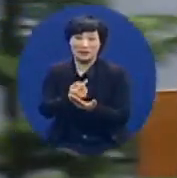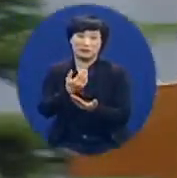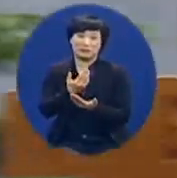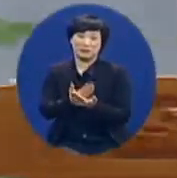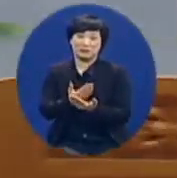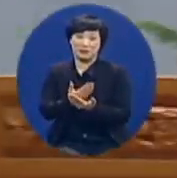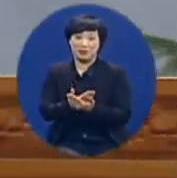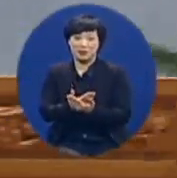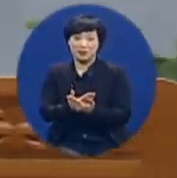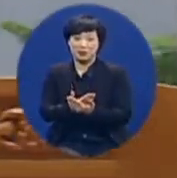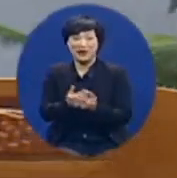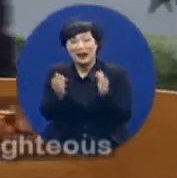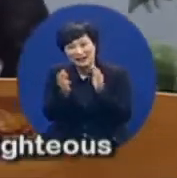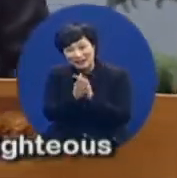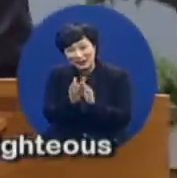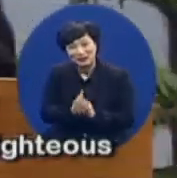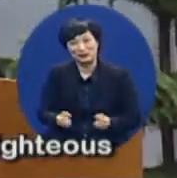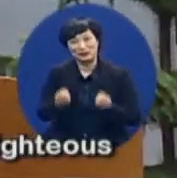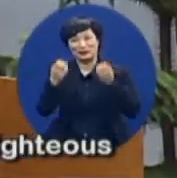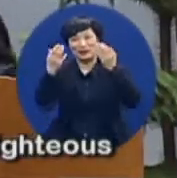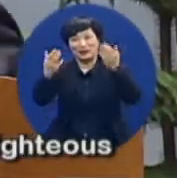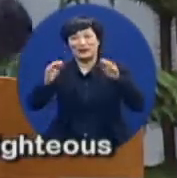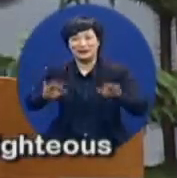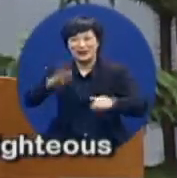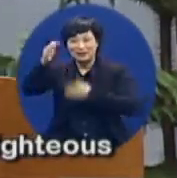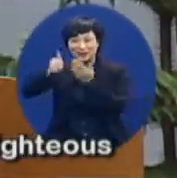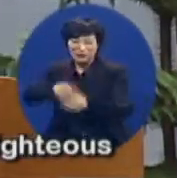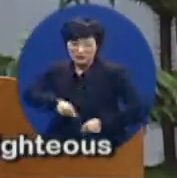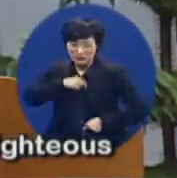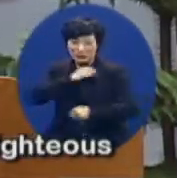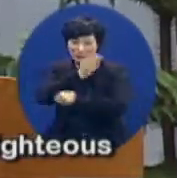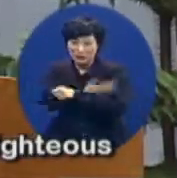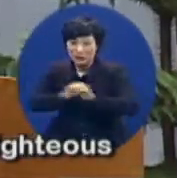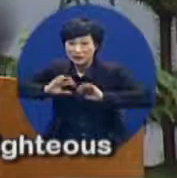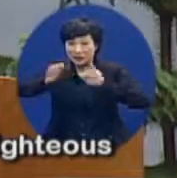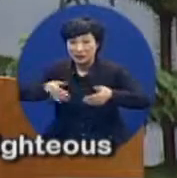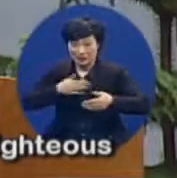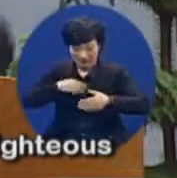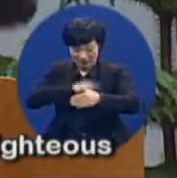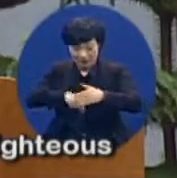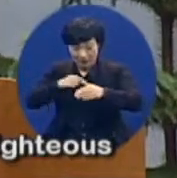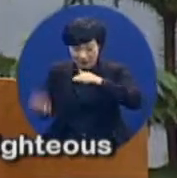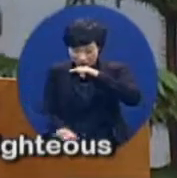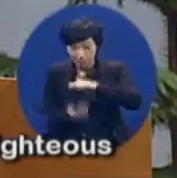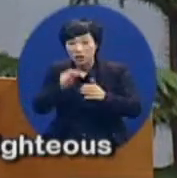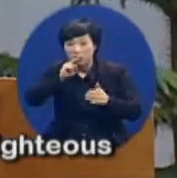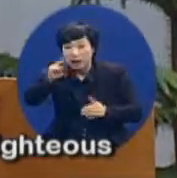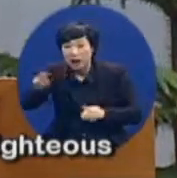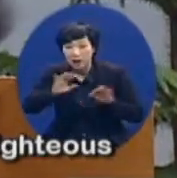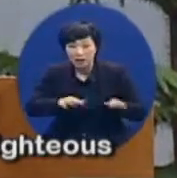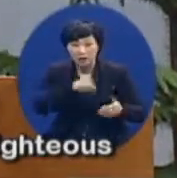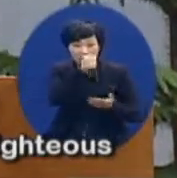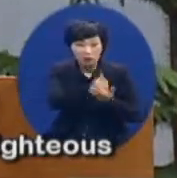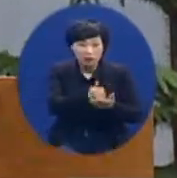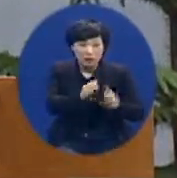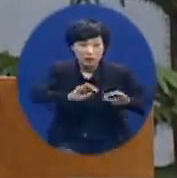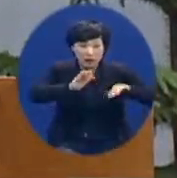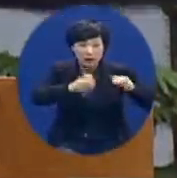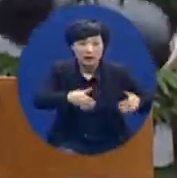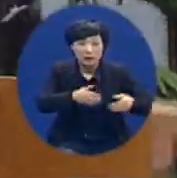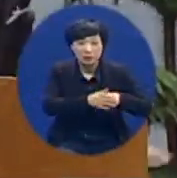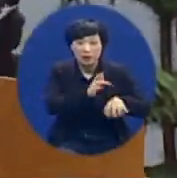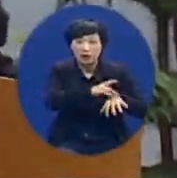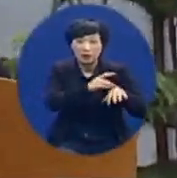아멘 할렐루야 하나님의 의로 능력의 나라가 이루어져야 죄의 나라 마귀의 나라 사단의 나라가